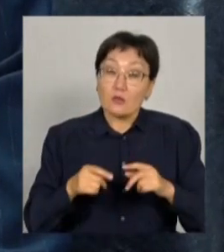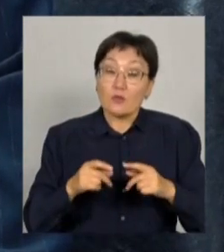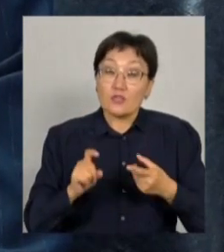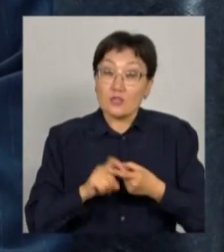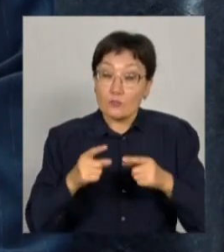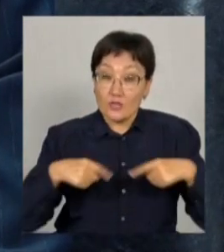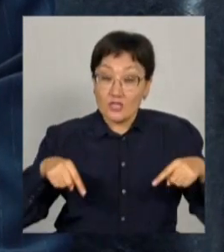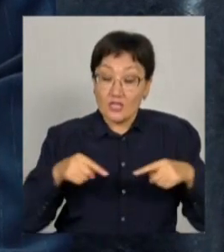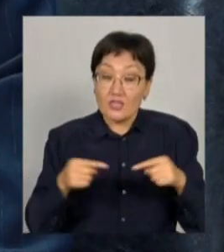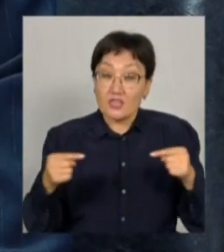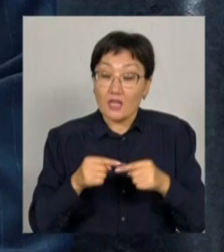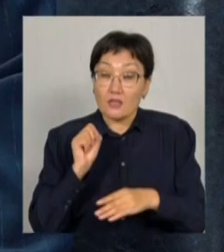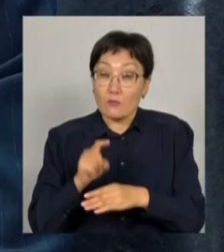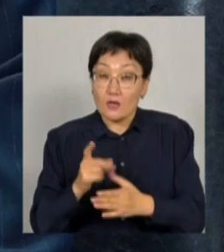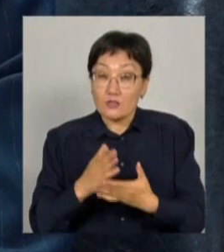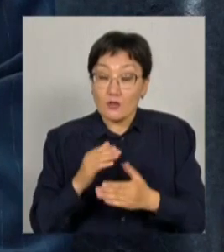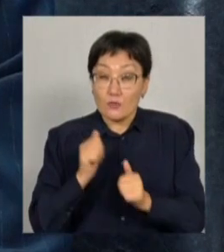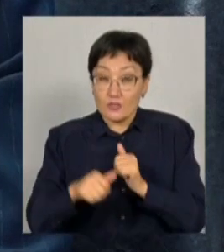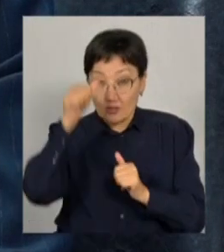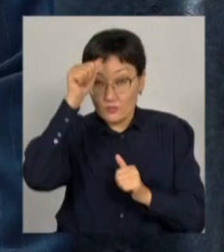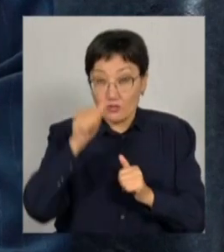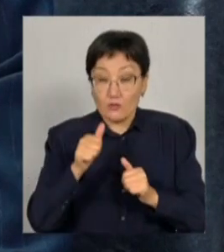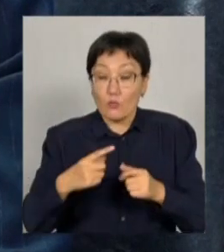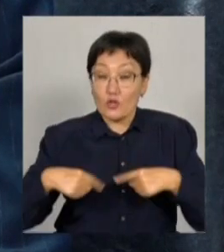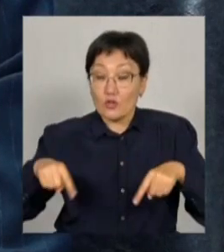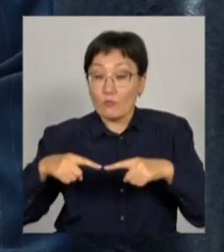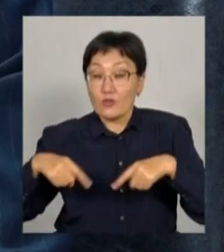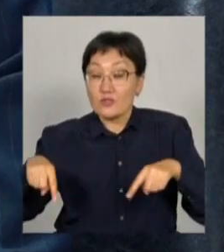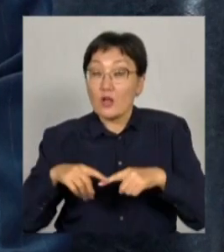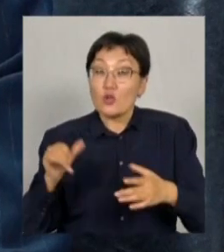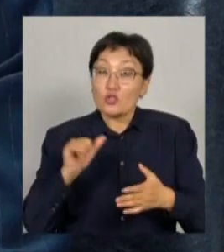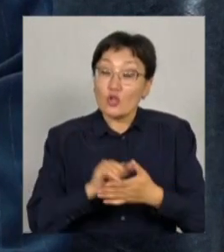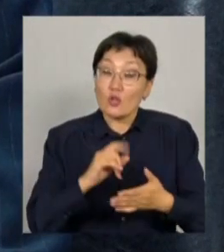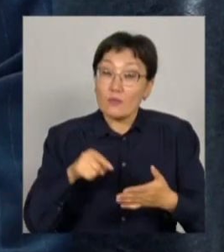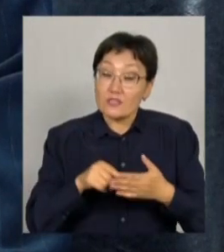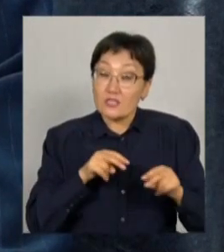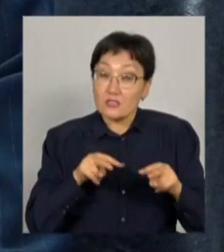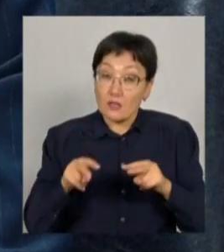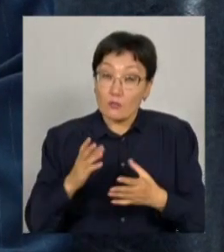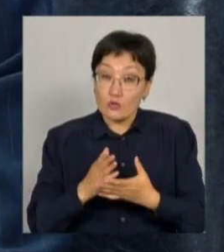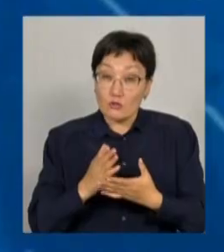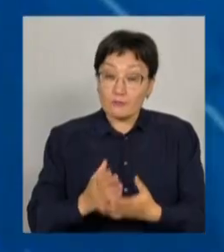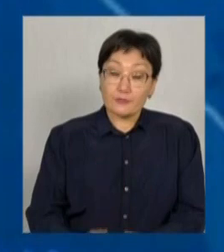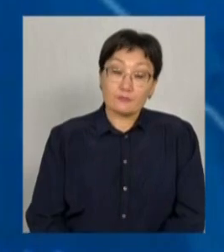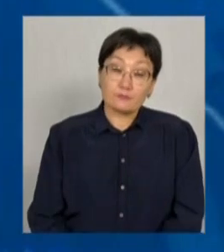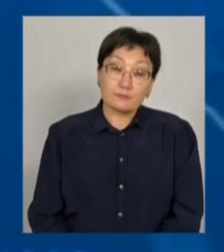операторларға нақты міндеттер қоямыз. Ал мен ай сайын базалық станцияларды орнату мәселесін қадағалап отырамын.